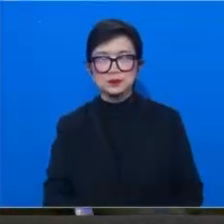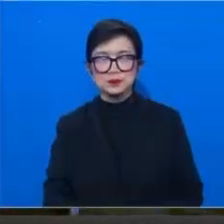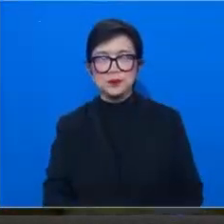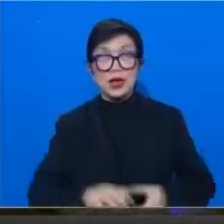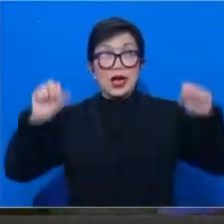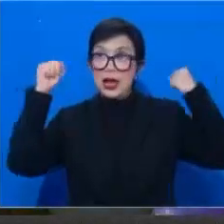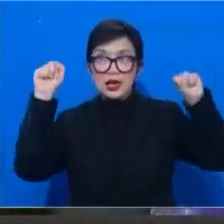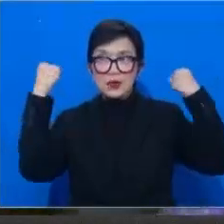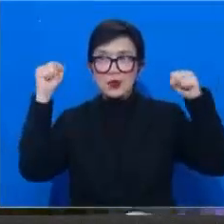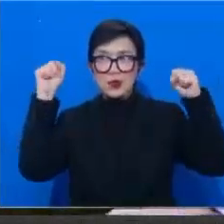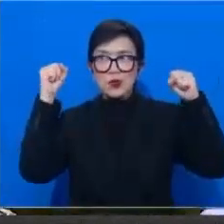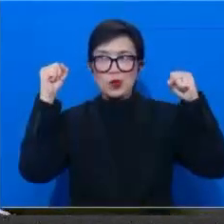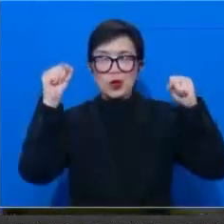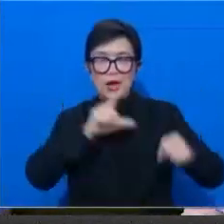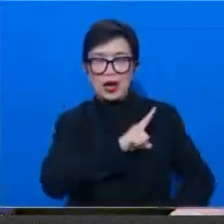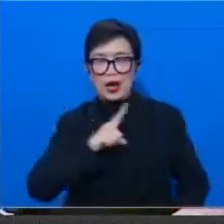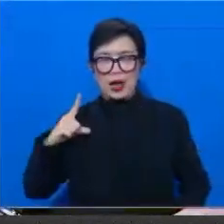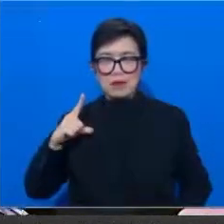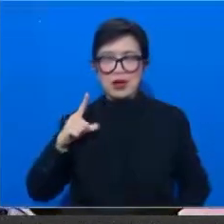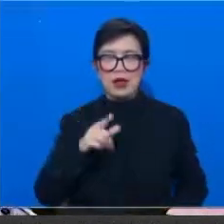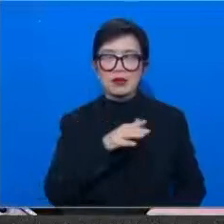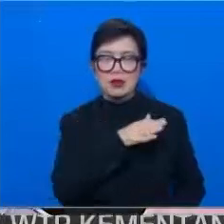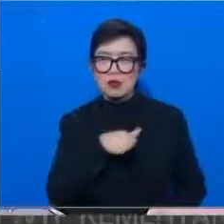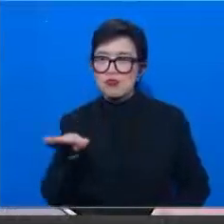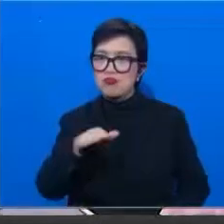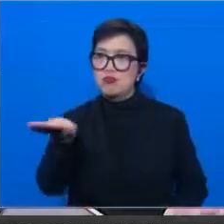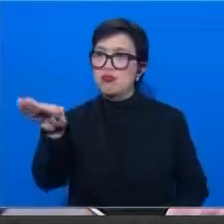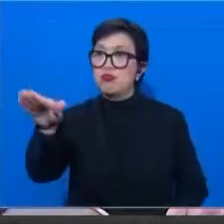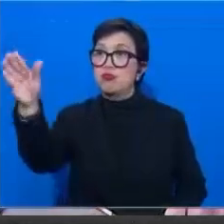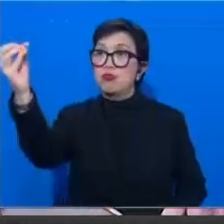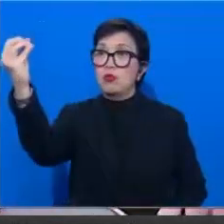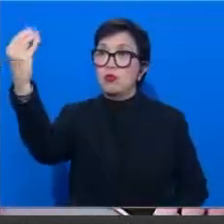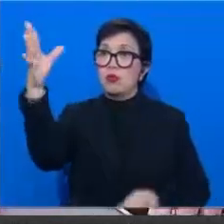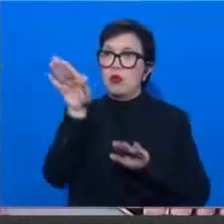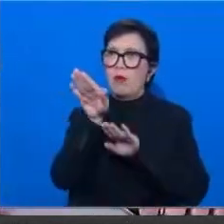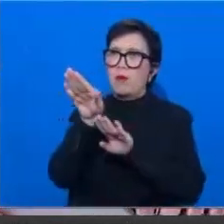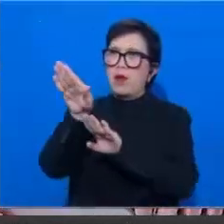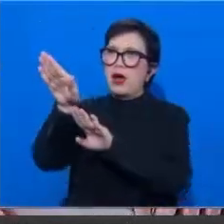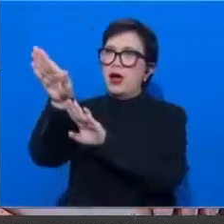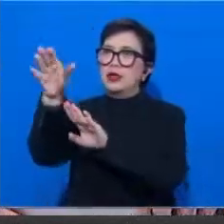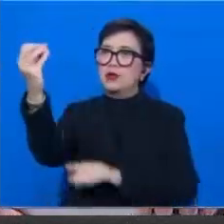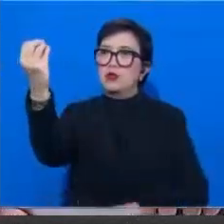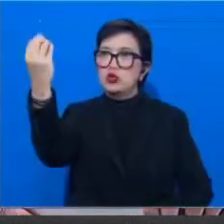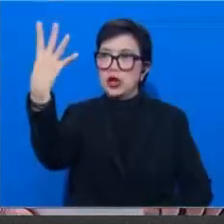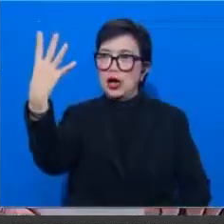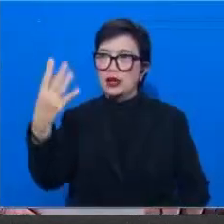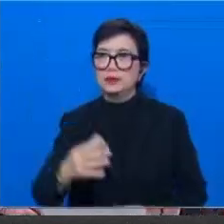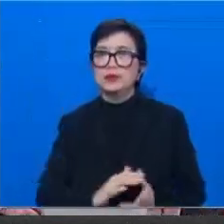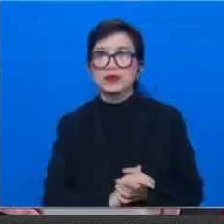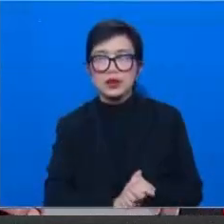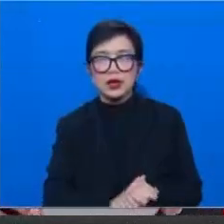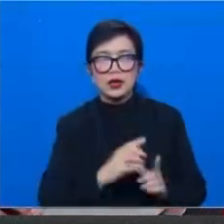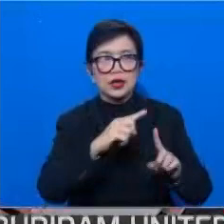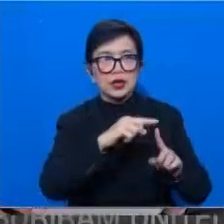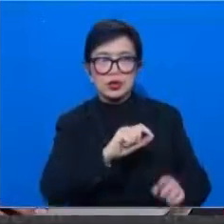Libur panjang kawasan Puncak Bogor macet parah, antrian kendaraan mengular sejauh 5 km. Tidak hanya di kawasan Puncak, sejumlah titik di ruas tol Cikampek